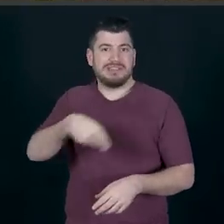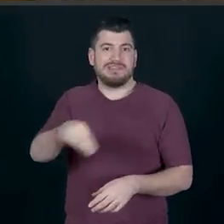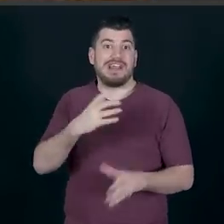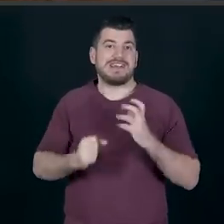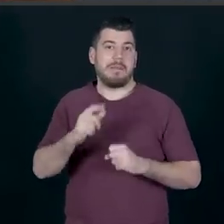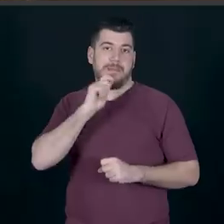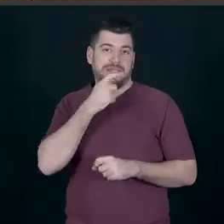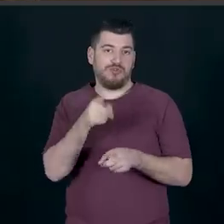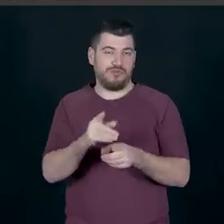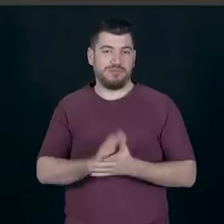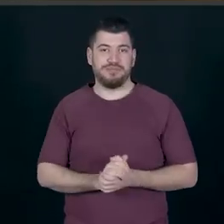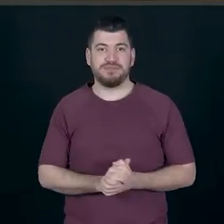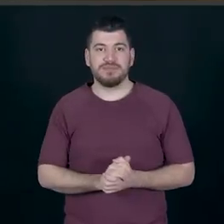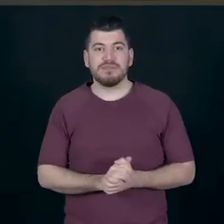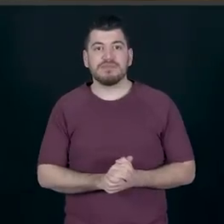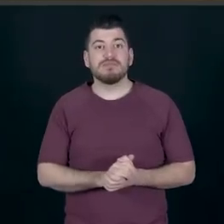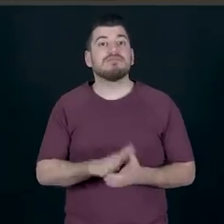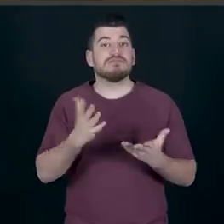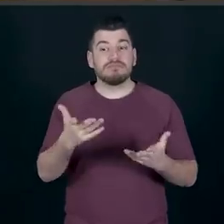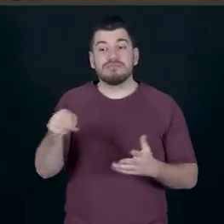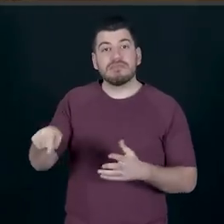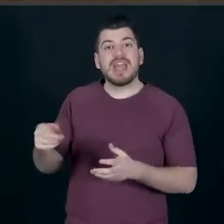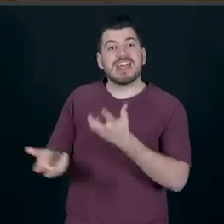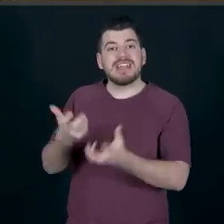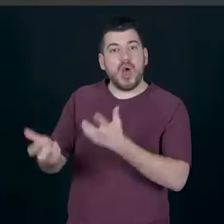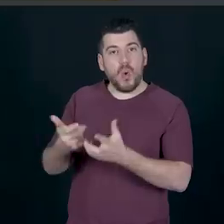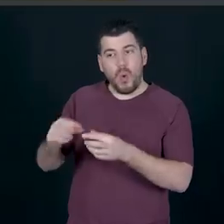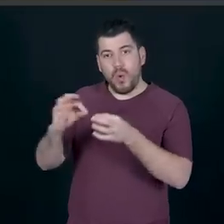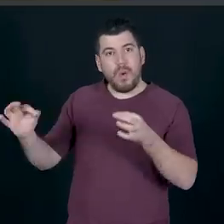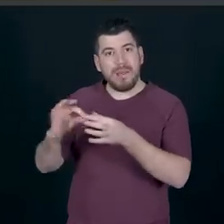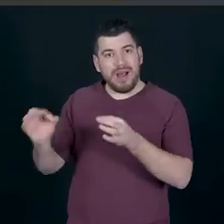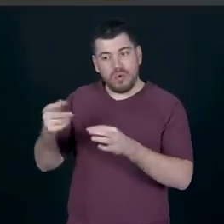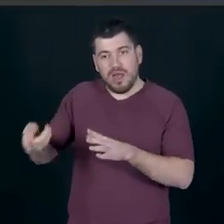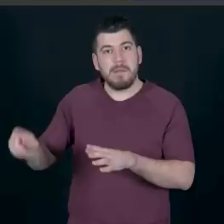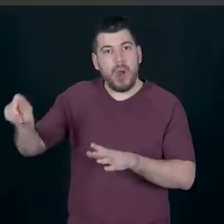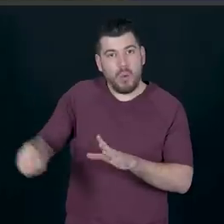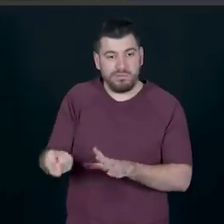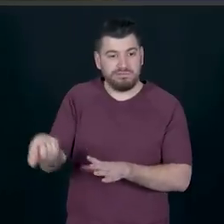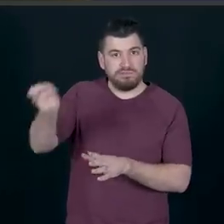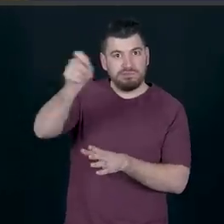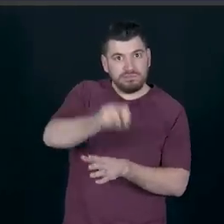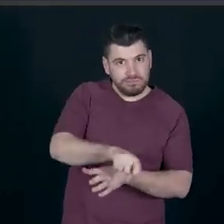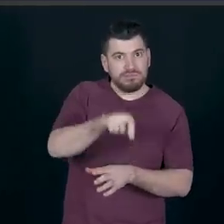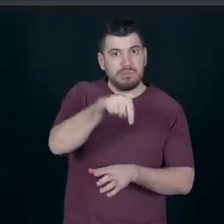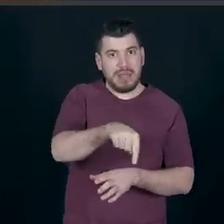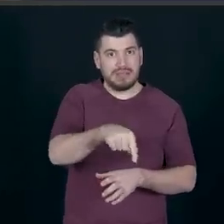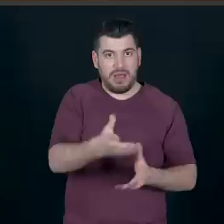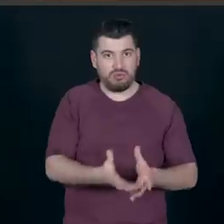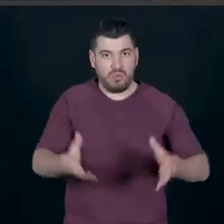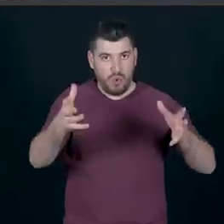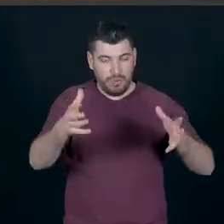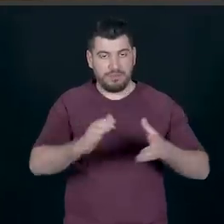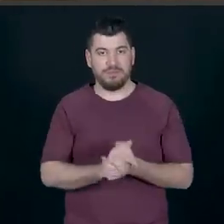μέσα μία κουταλιά μεγάλη της σούπας από το νερό που βράζουμε τα μακαρόνια.